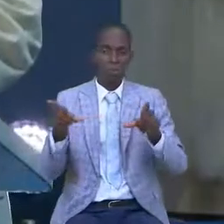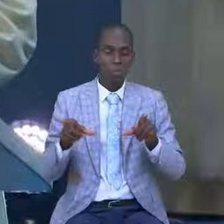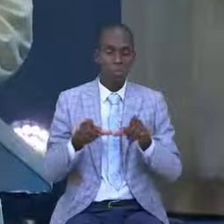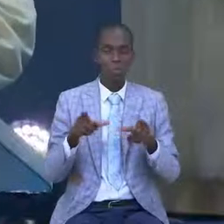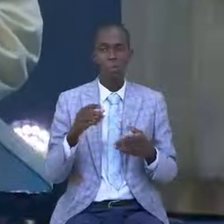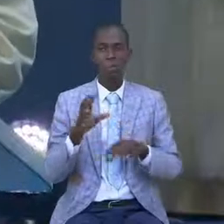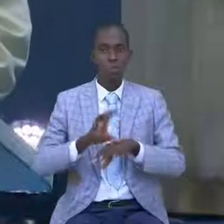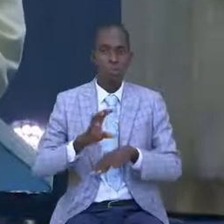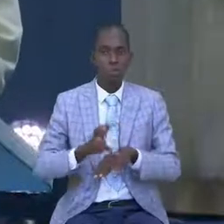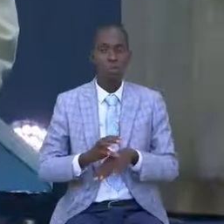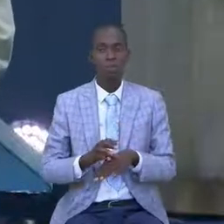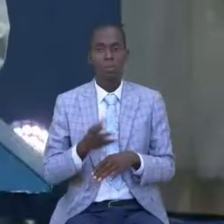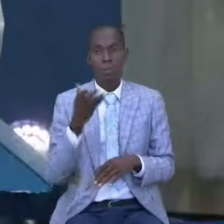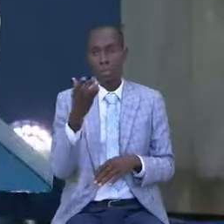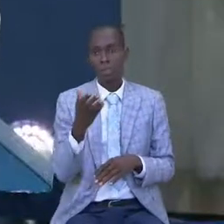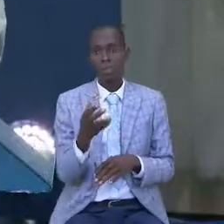vos coordonnées à ce numéro.